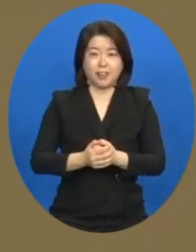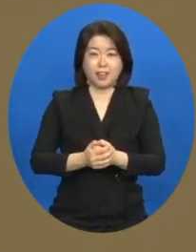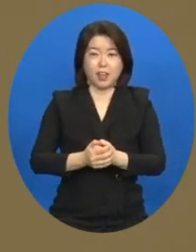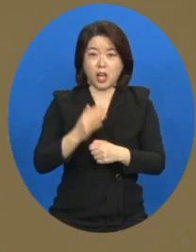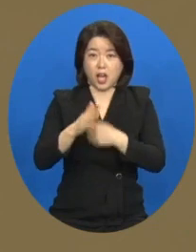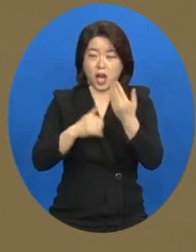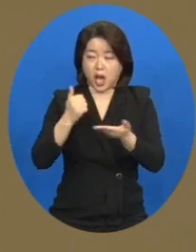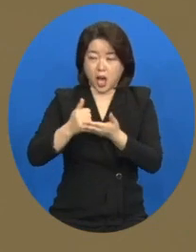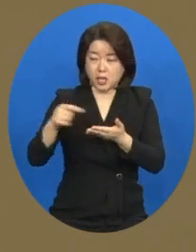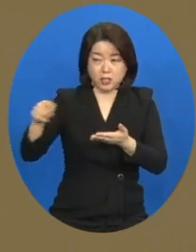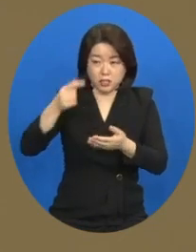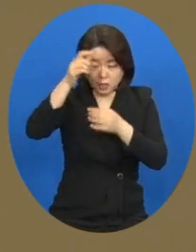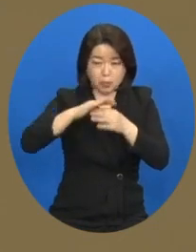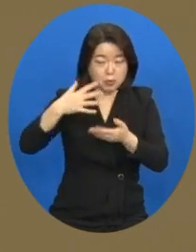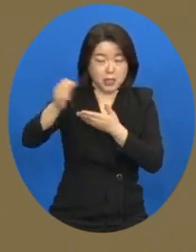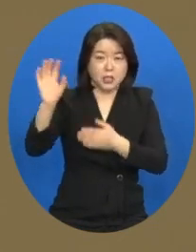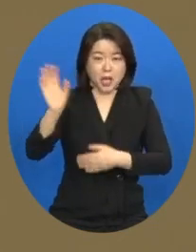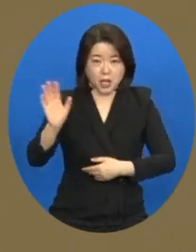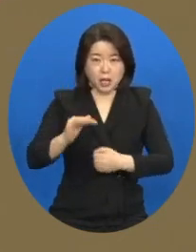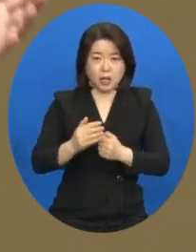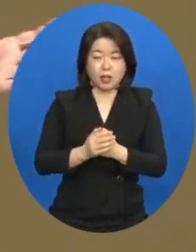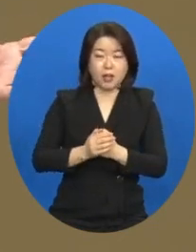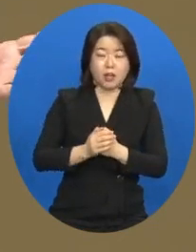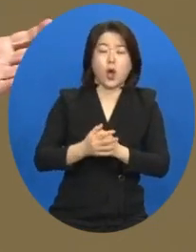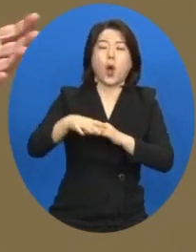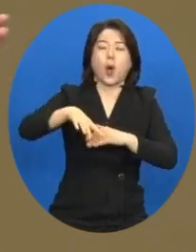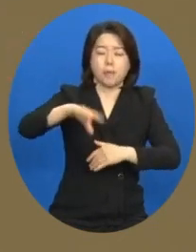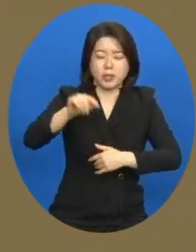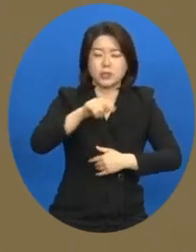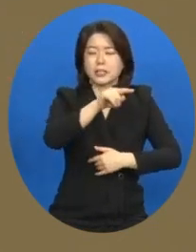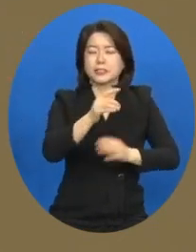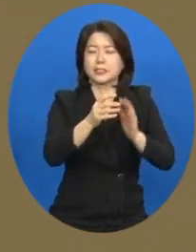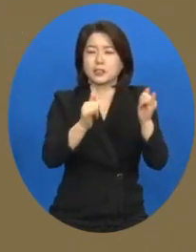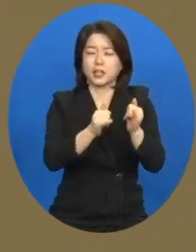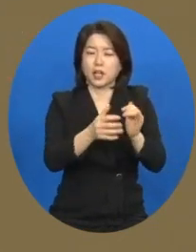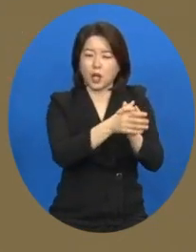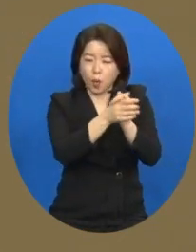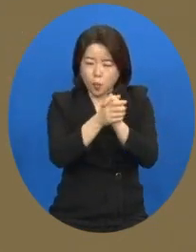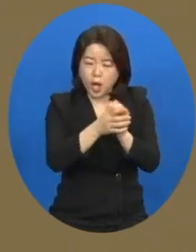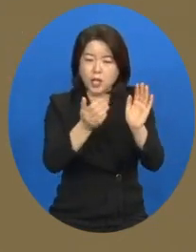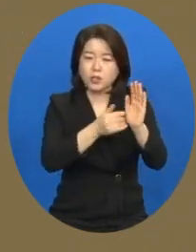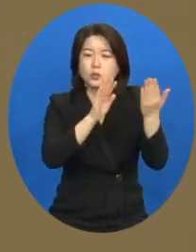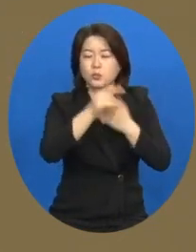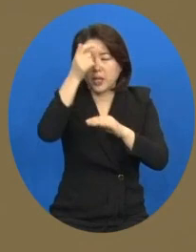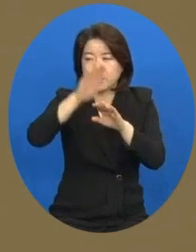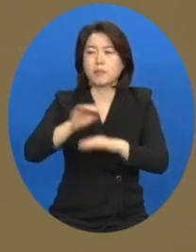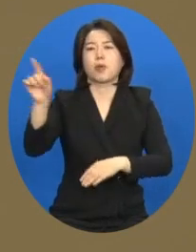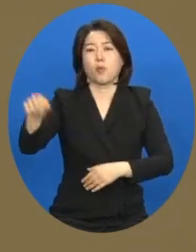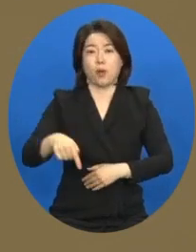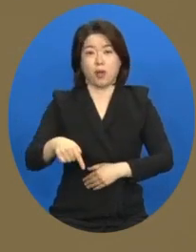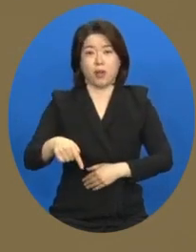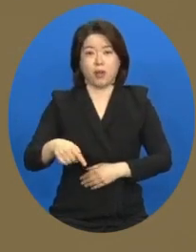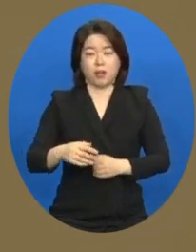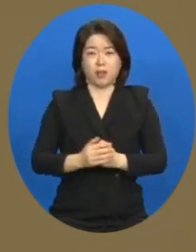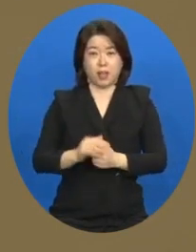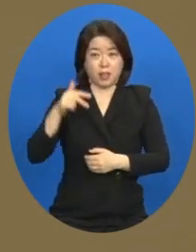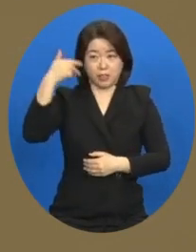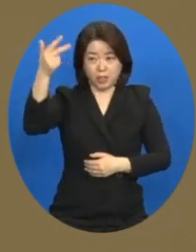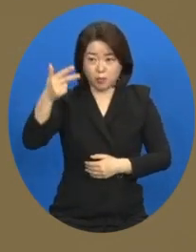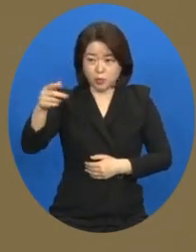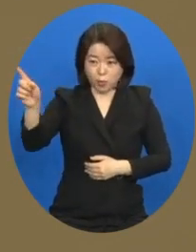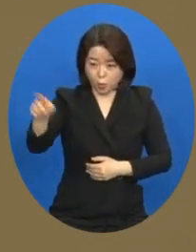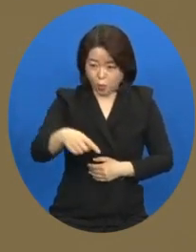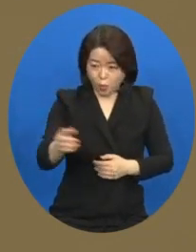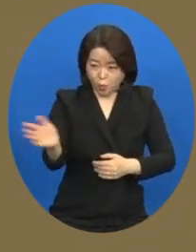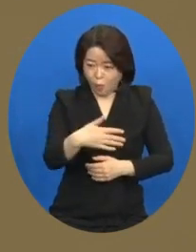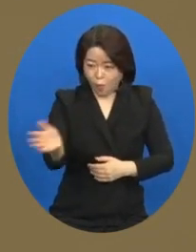하나님 안 받으시니까 그 사람하고 화해한 다음에 그리고 예배 와야 돼요. 다음 주부터는 아무도 안